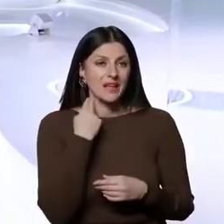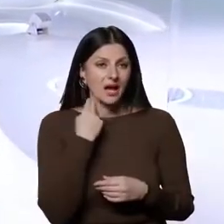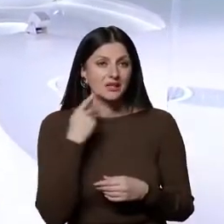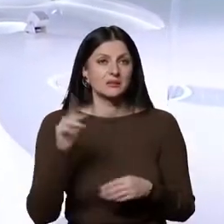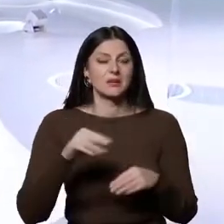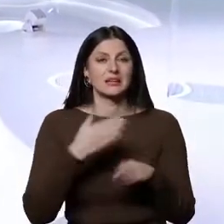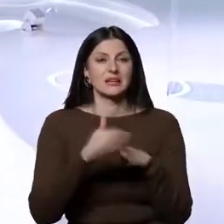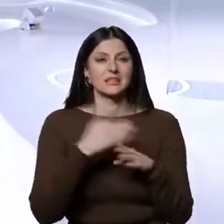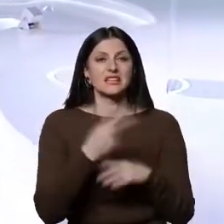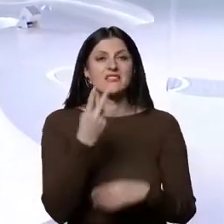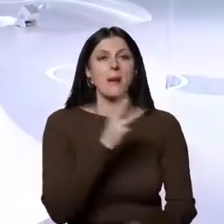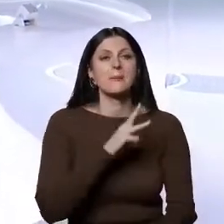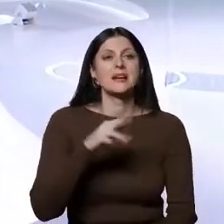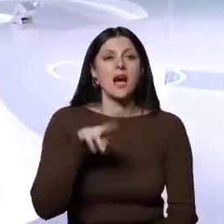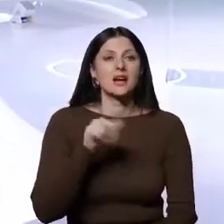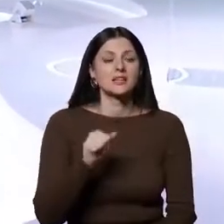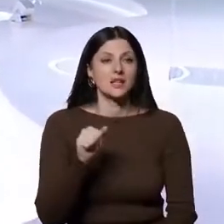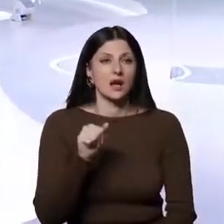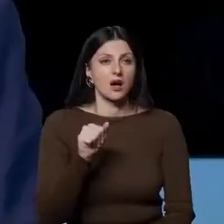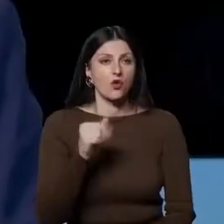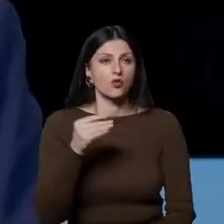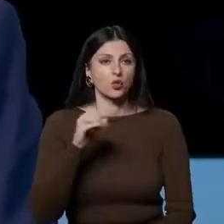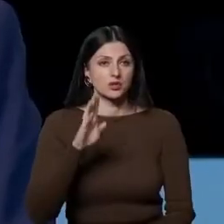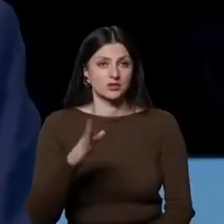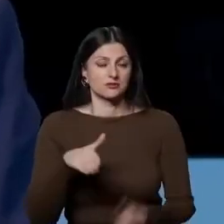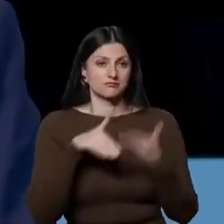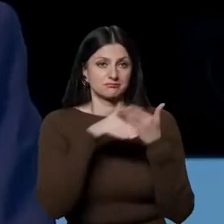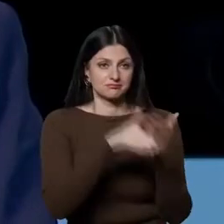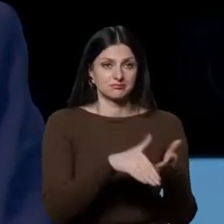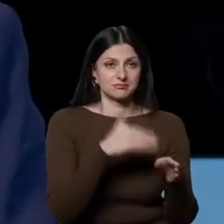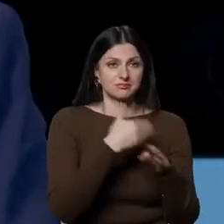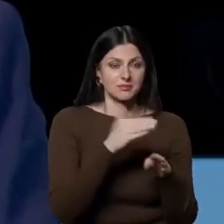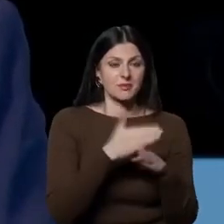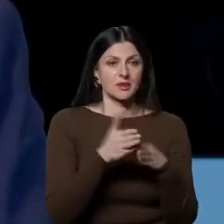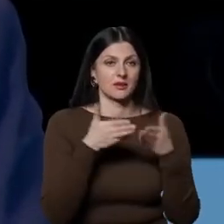фунтів на розвиток нашого флоту, а ракетну програму. Цим теж треба займатися.